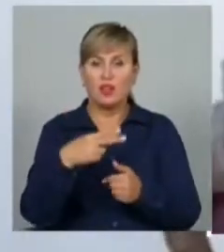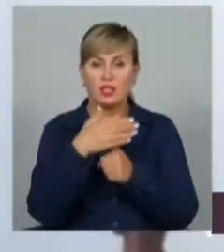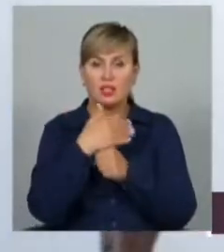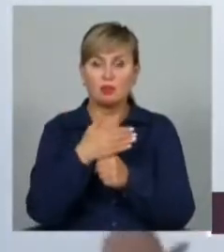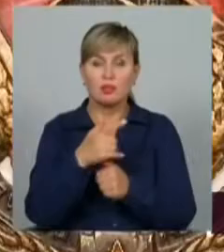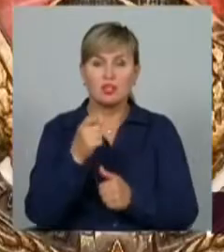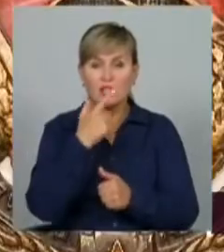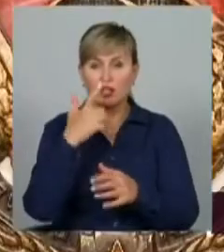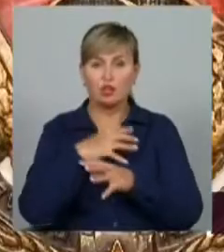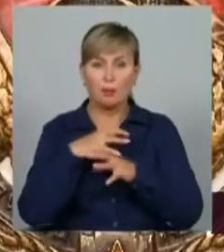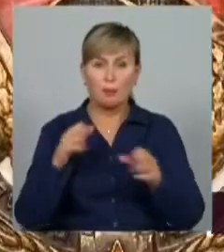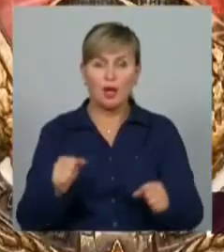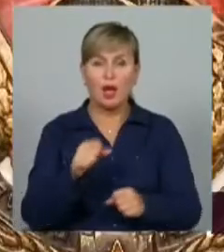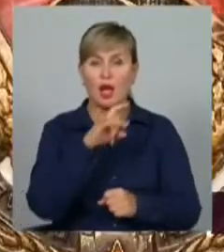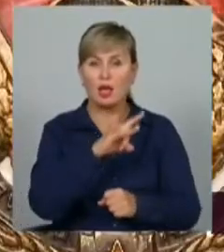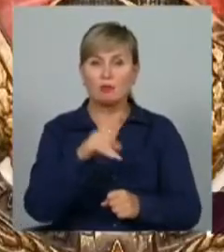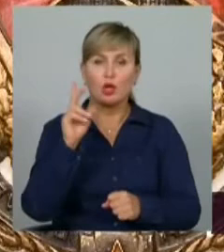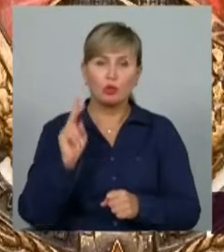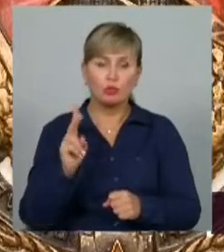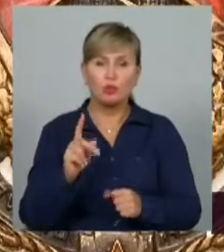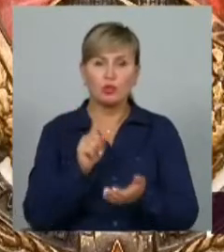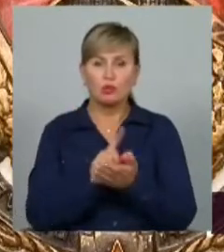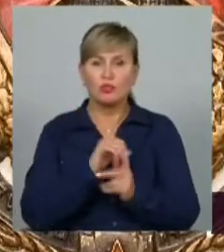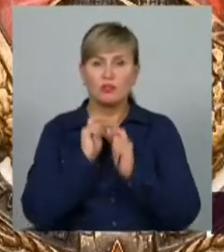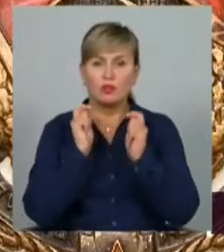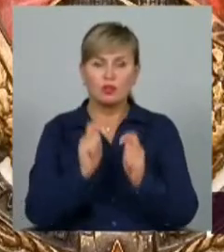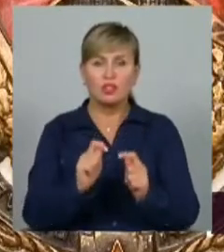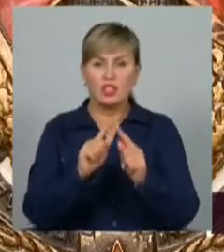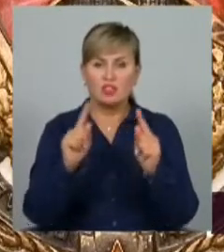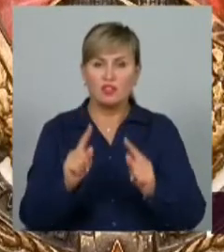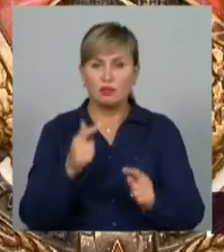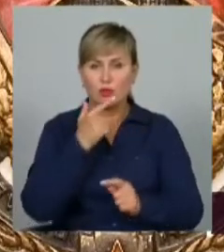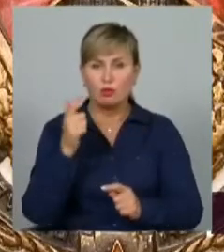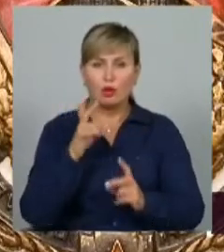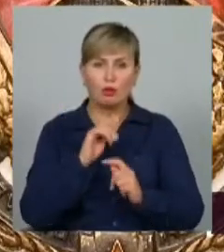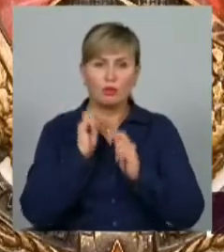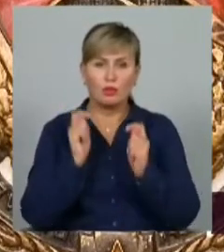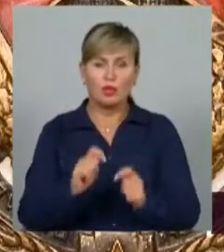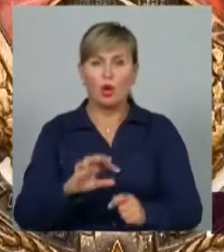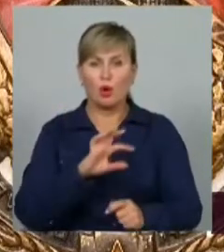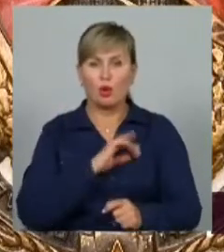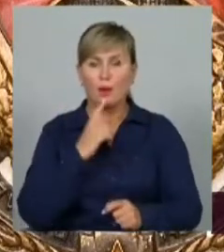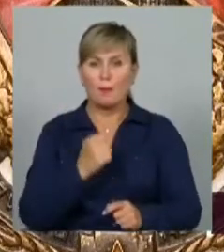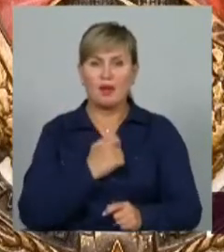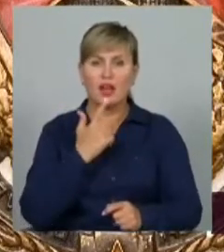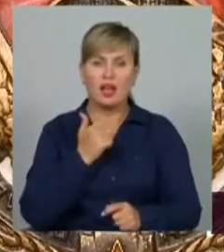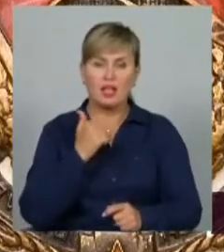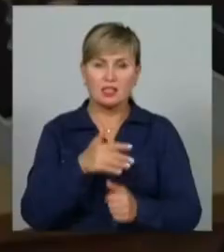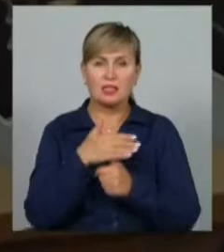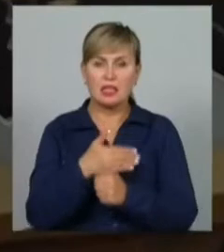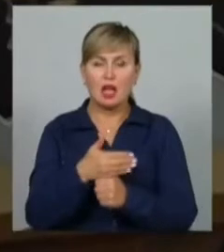За героический подвиг Рахимжану Кошкарбаеву должны были вручить звезду героя, но наградили орденом боевого красного